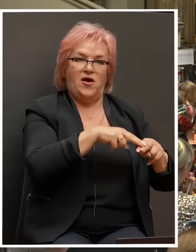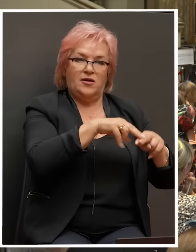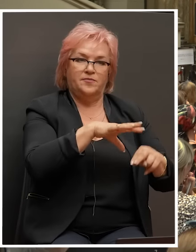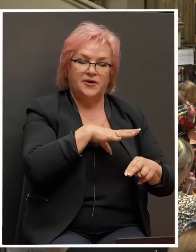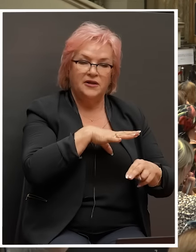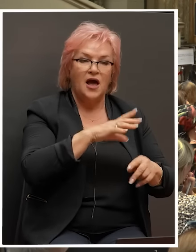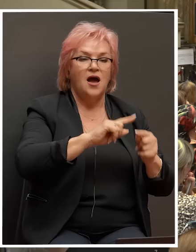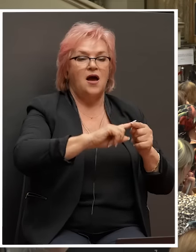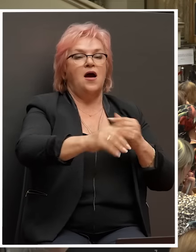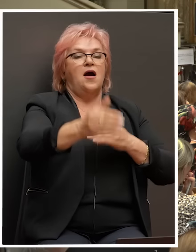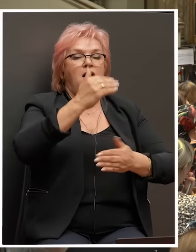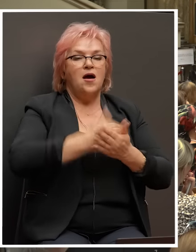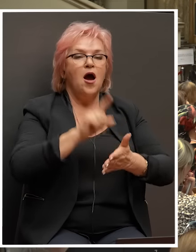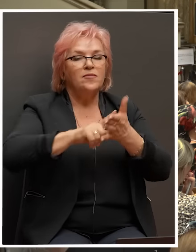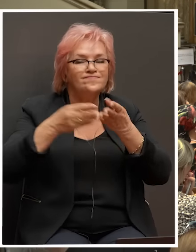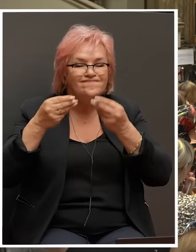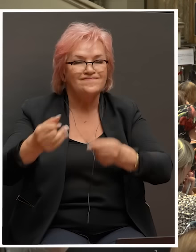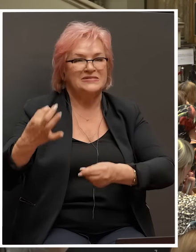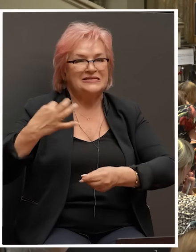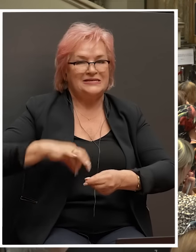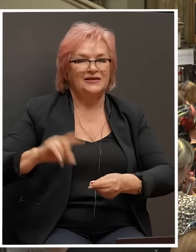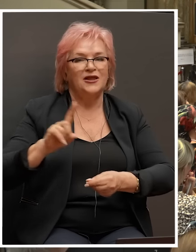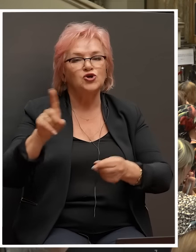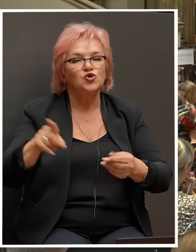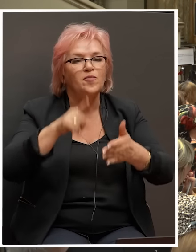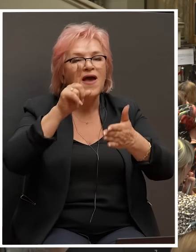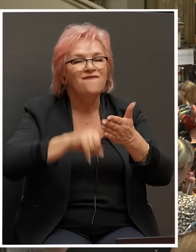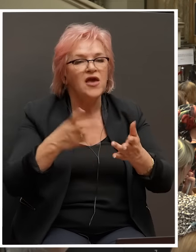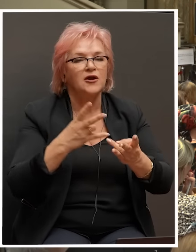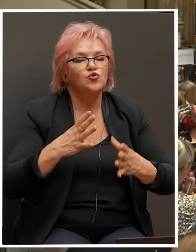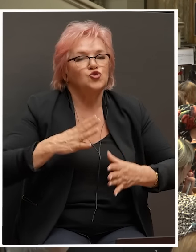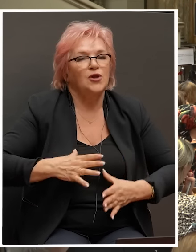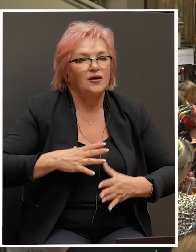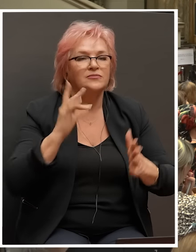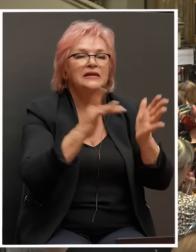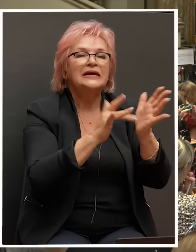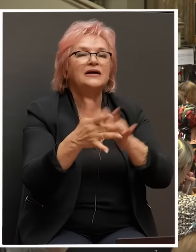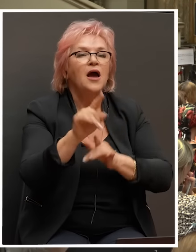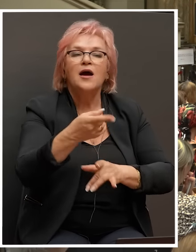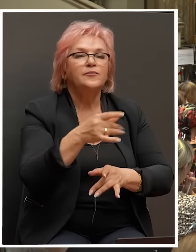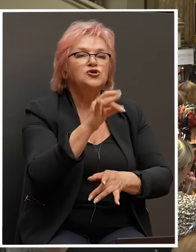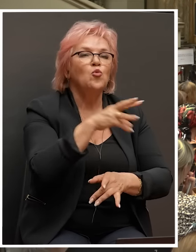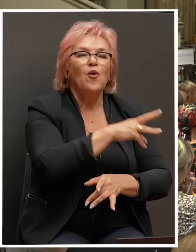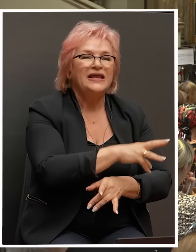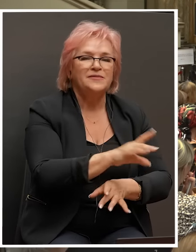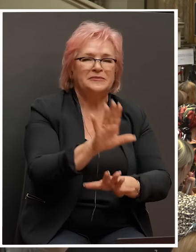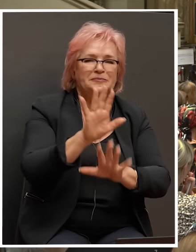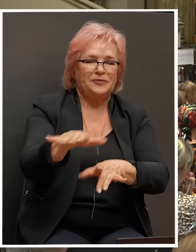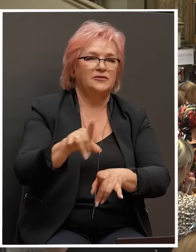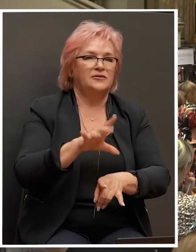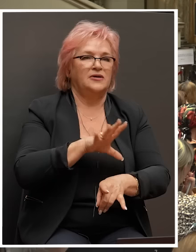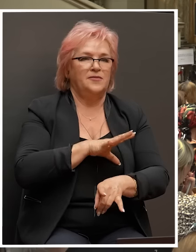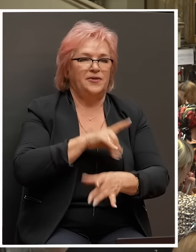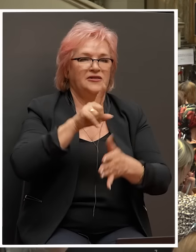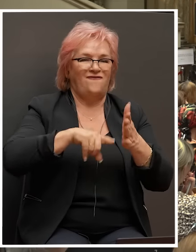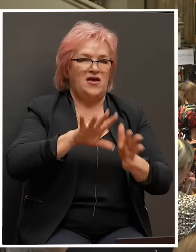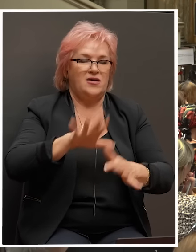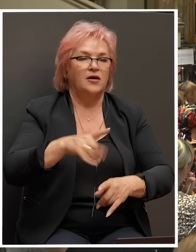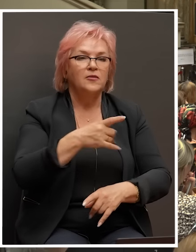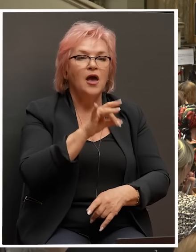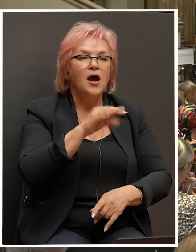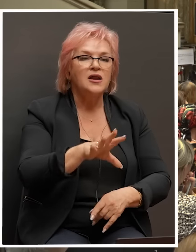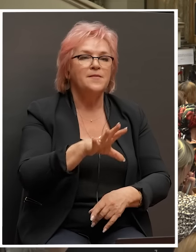в конечном итоге убедила своего сына проявить к христианам веротерпимость. Почему Рим не был веротерпим христианам? Все очень просто. На самом деле